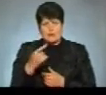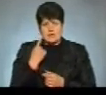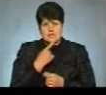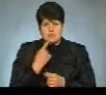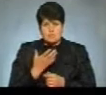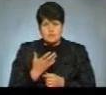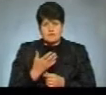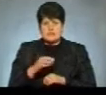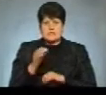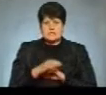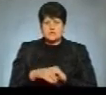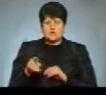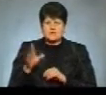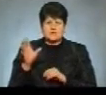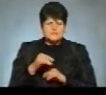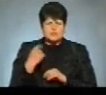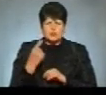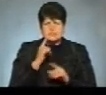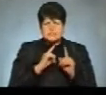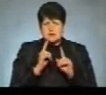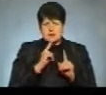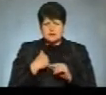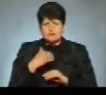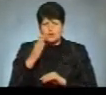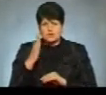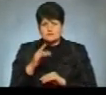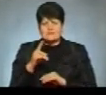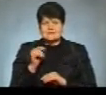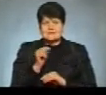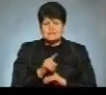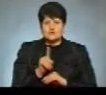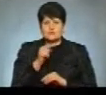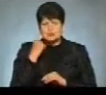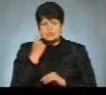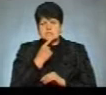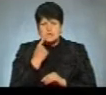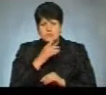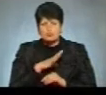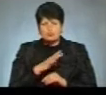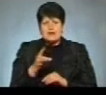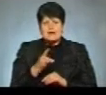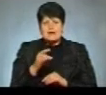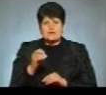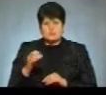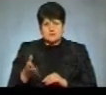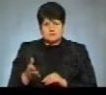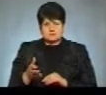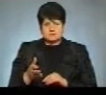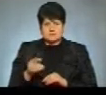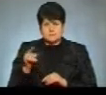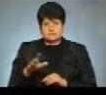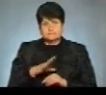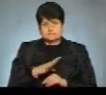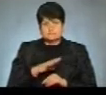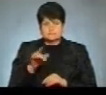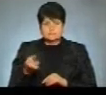І на Сході всі обласні ради проголосували за те, щоб російська мова була регіональна. І там вона панувала